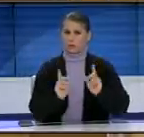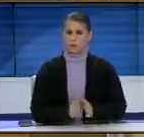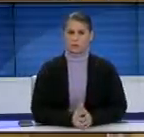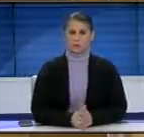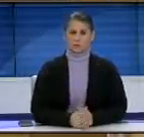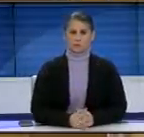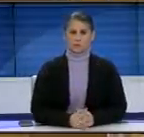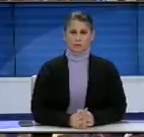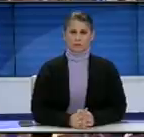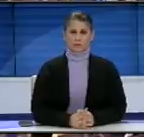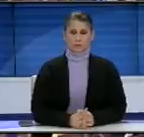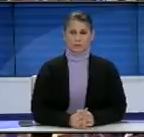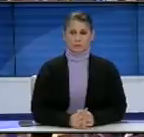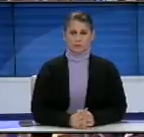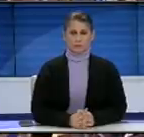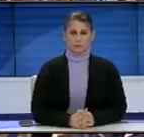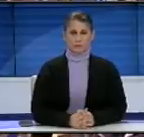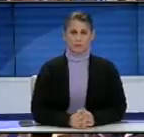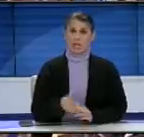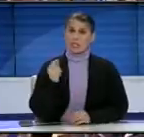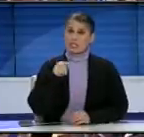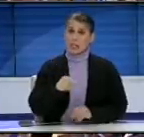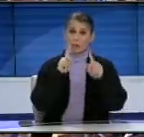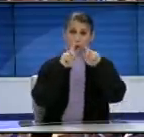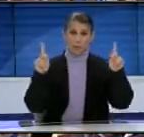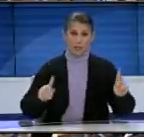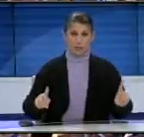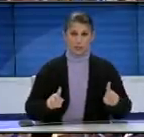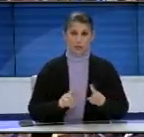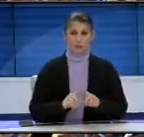Παρακαλώ, ησυχία. Σε αυτό το πλαίσιο,